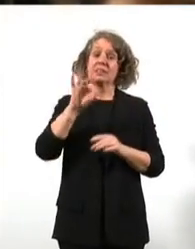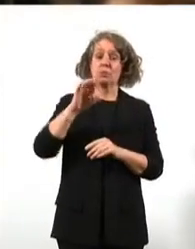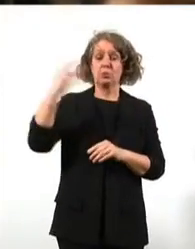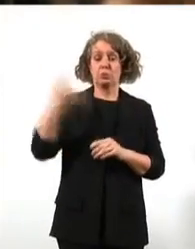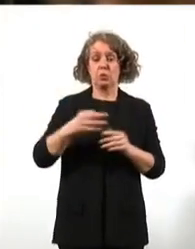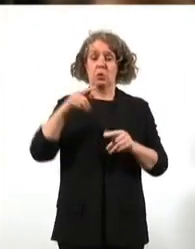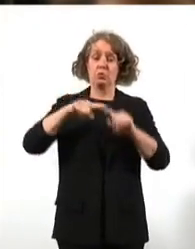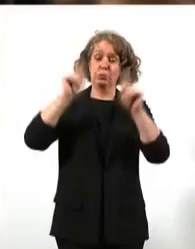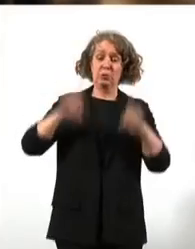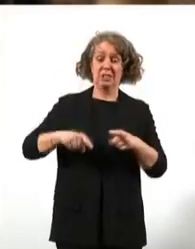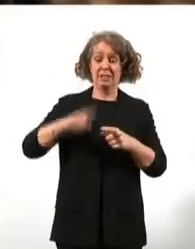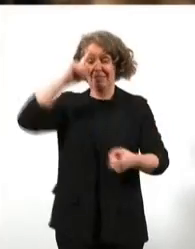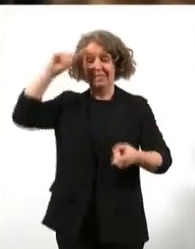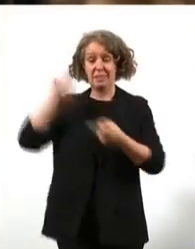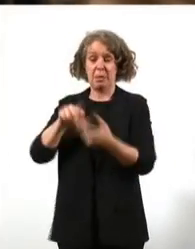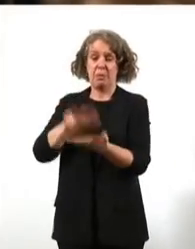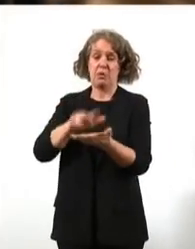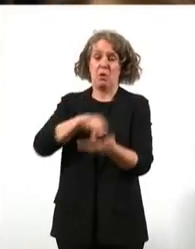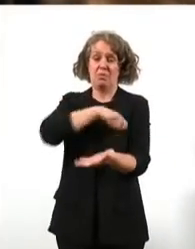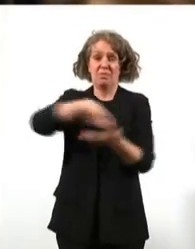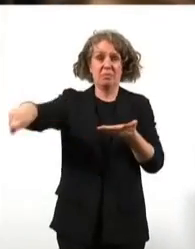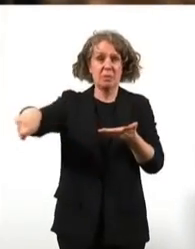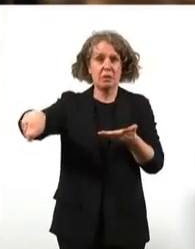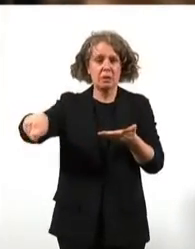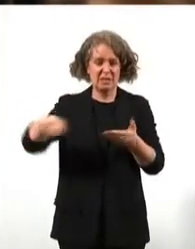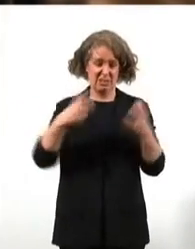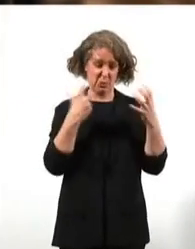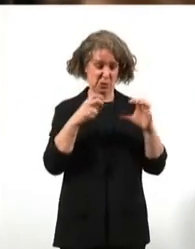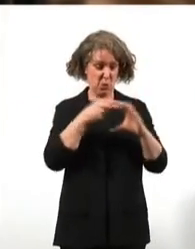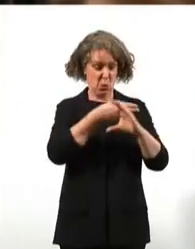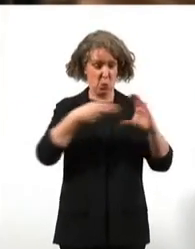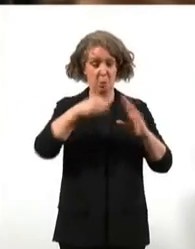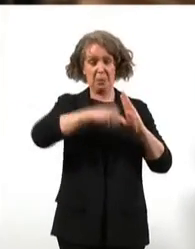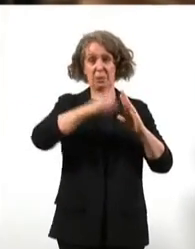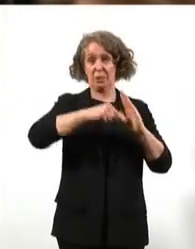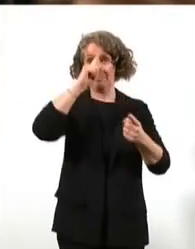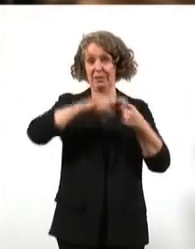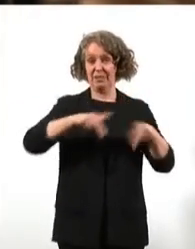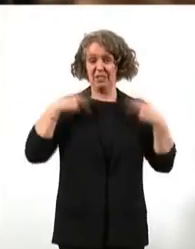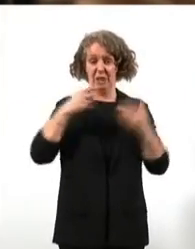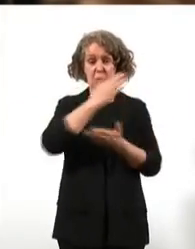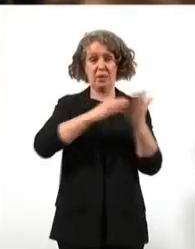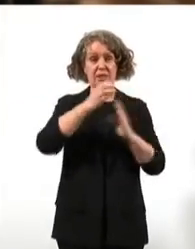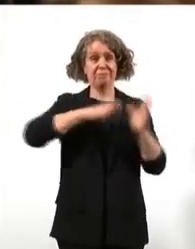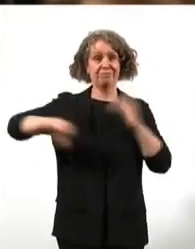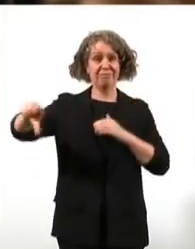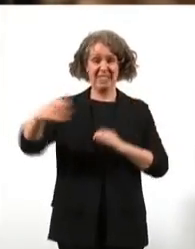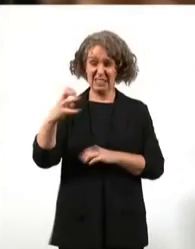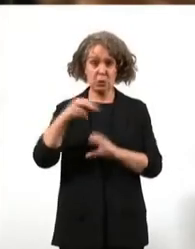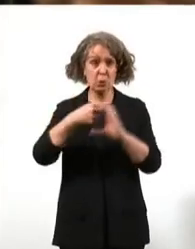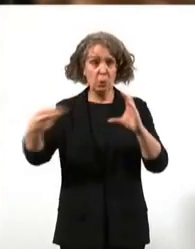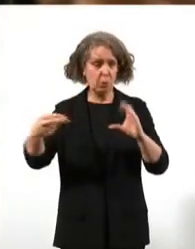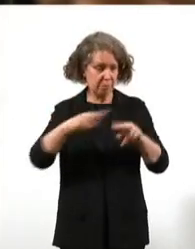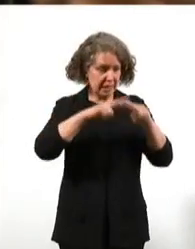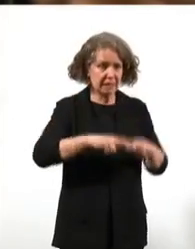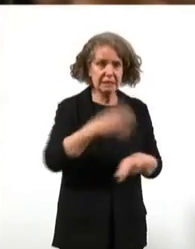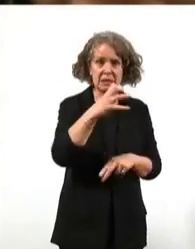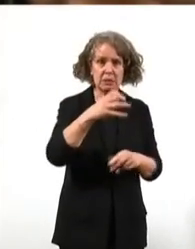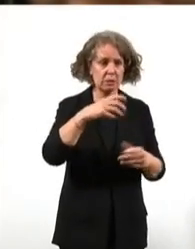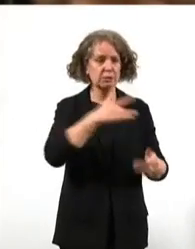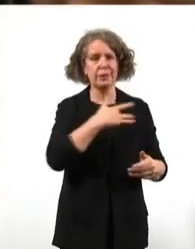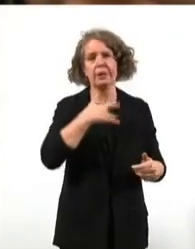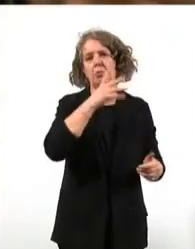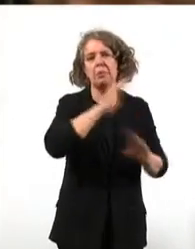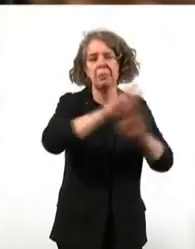il est consacré au logement. Donc encore une fois, si on a 800 euros par mois pour vivre, la moitié, c'est 400 euros. On n'a pas accès à la santé, à